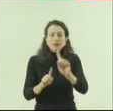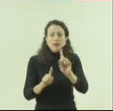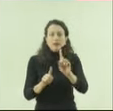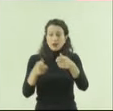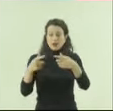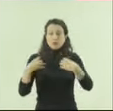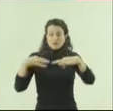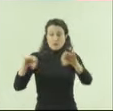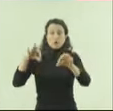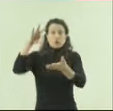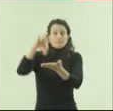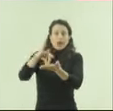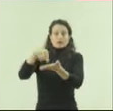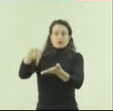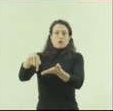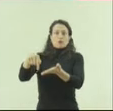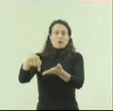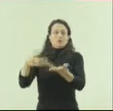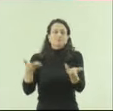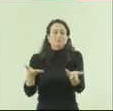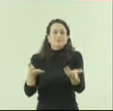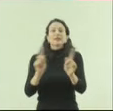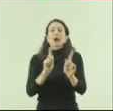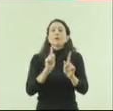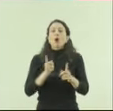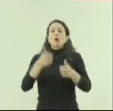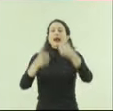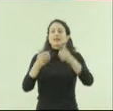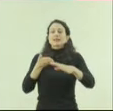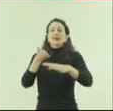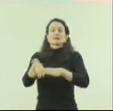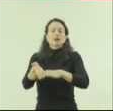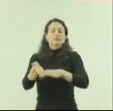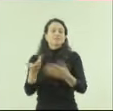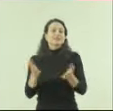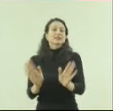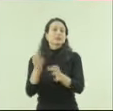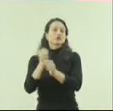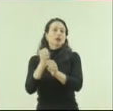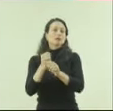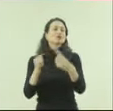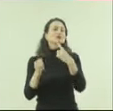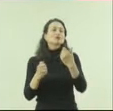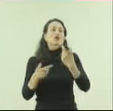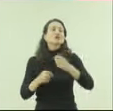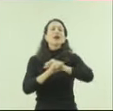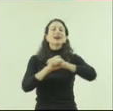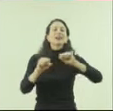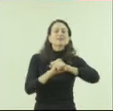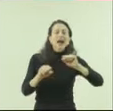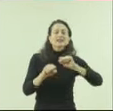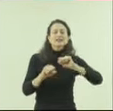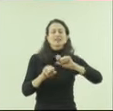този кадър, който излизат от професионалните гимназии, просто го няма. Защото това образование е неатрактивно и никой не се обучава там. Само, че